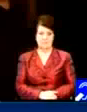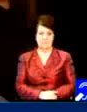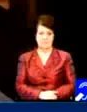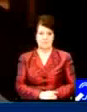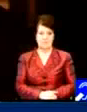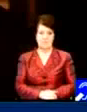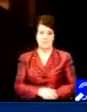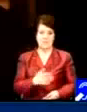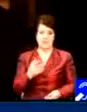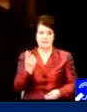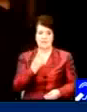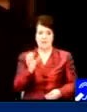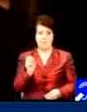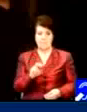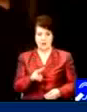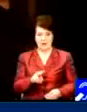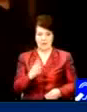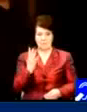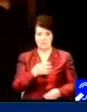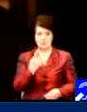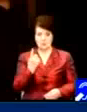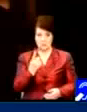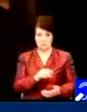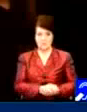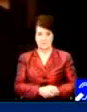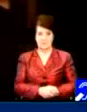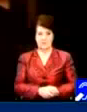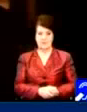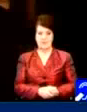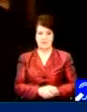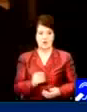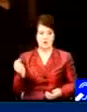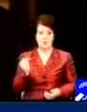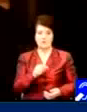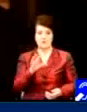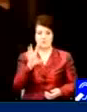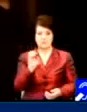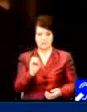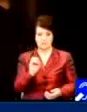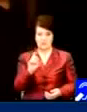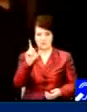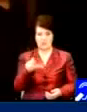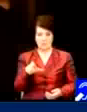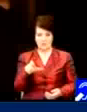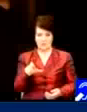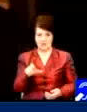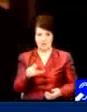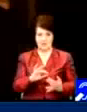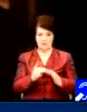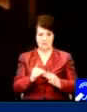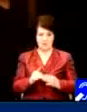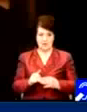În ziua din 1 aprilie 1941, peste 1500 de locuitori din